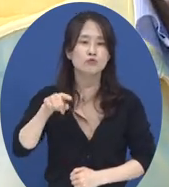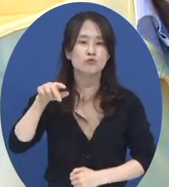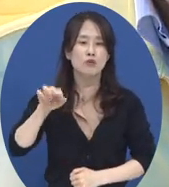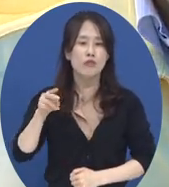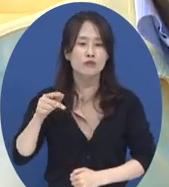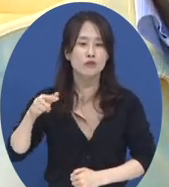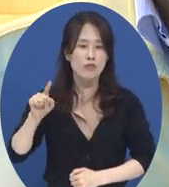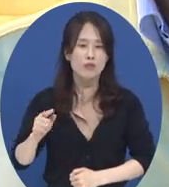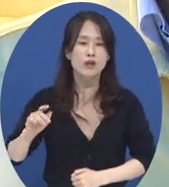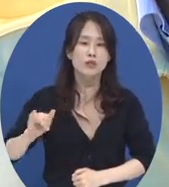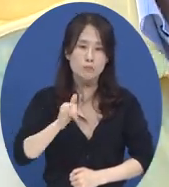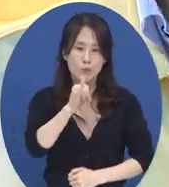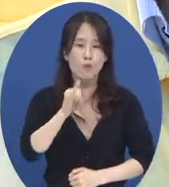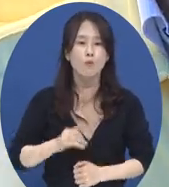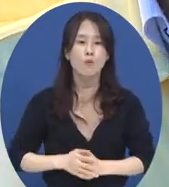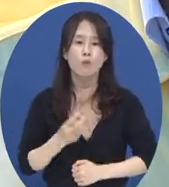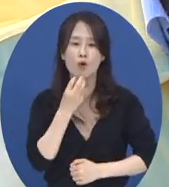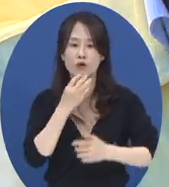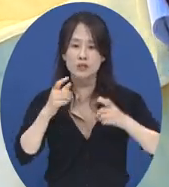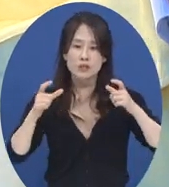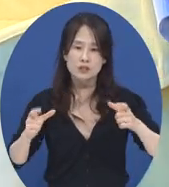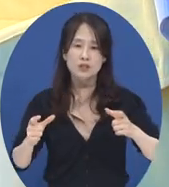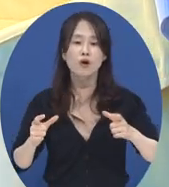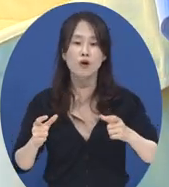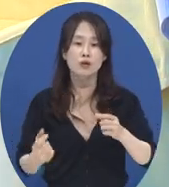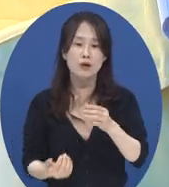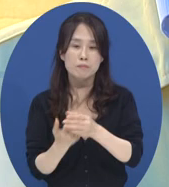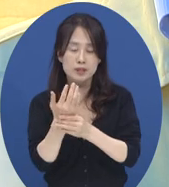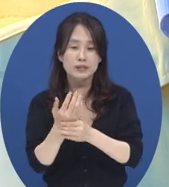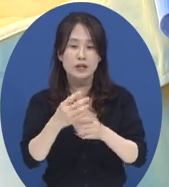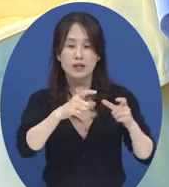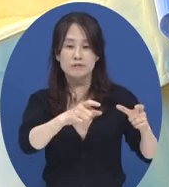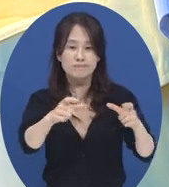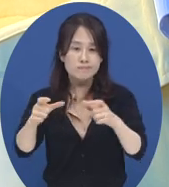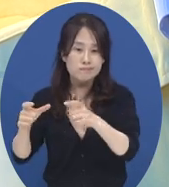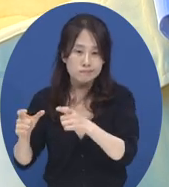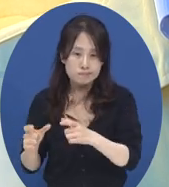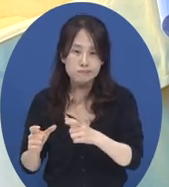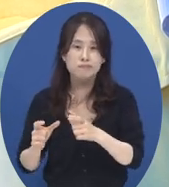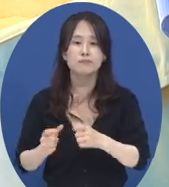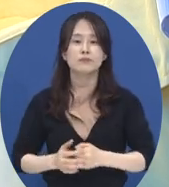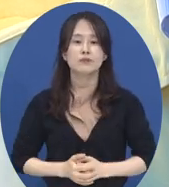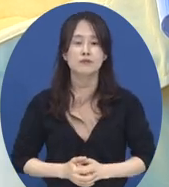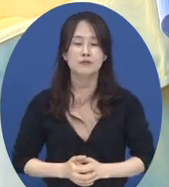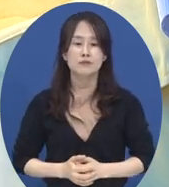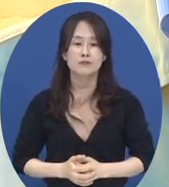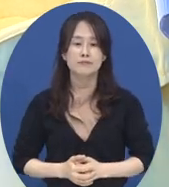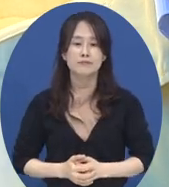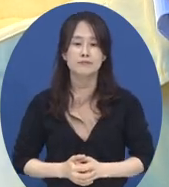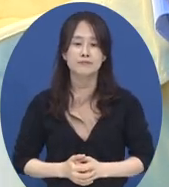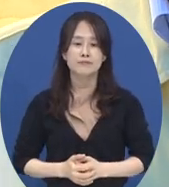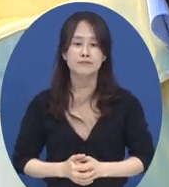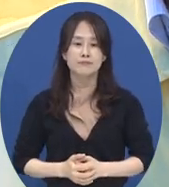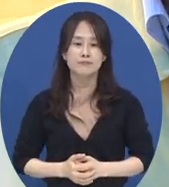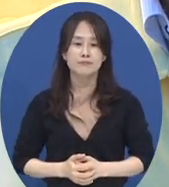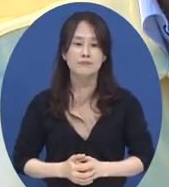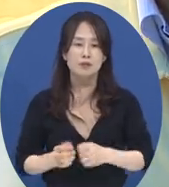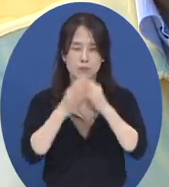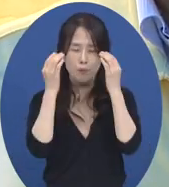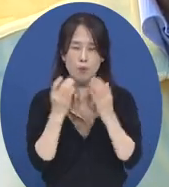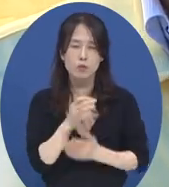화주, 연천, 그다음에 김포, 강화 이렇게 했을 때 우리 경기 지역에서 발생 시